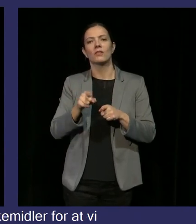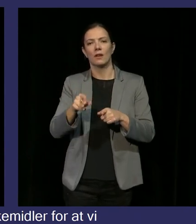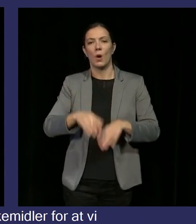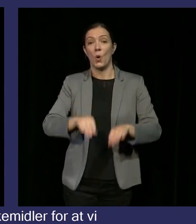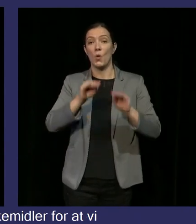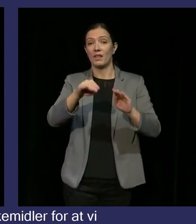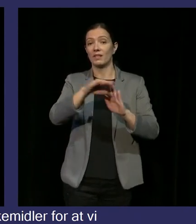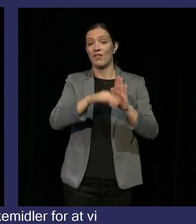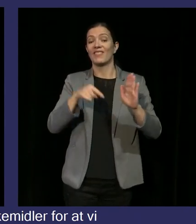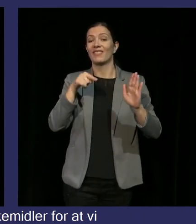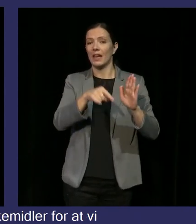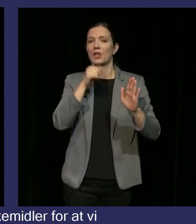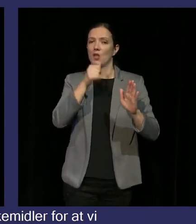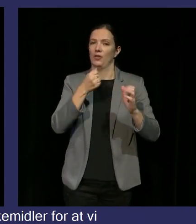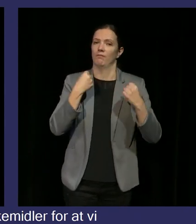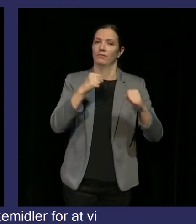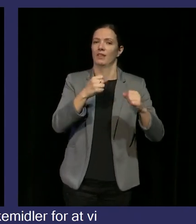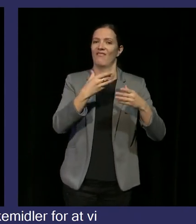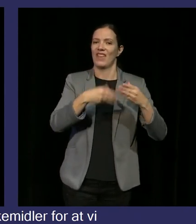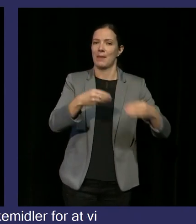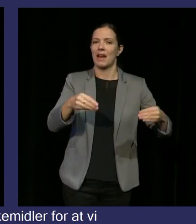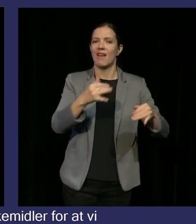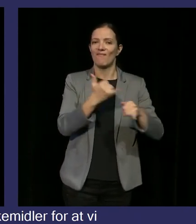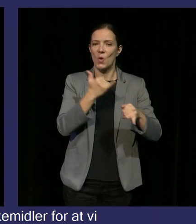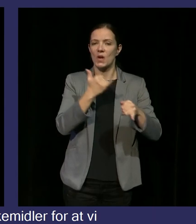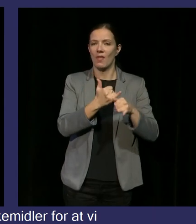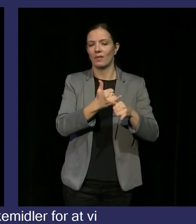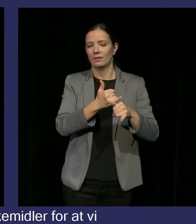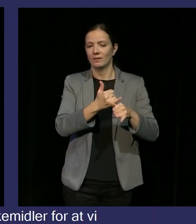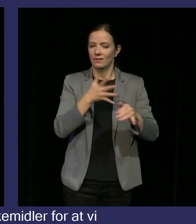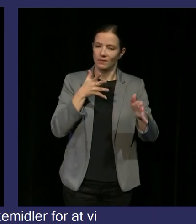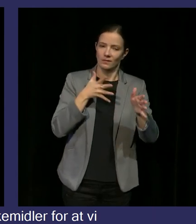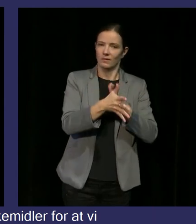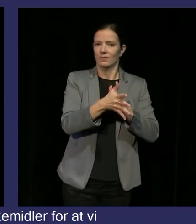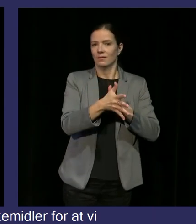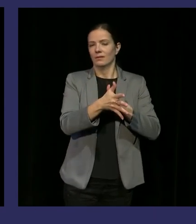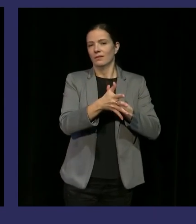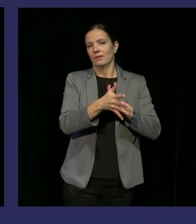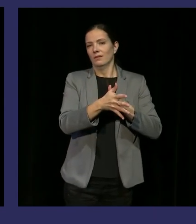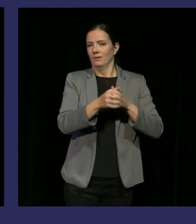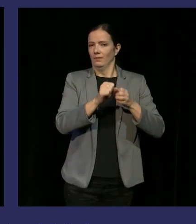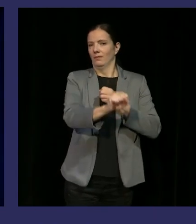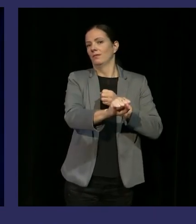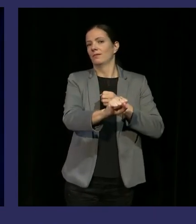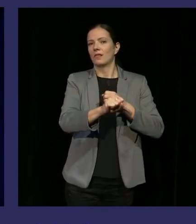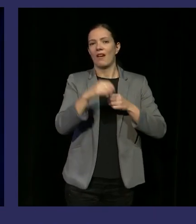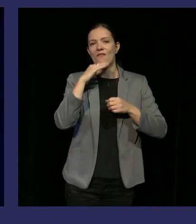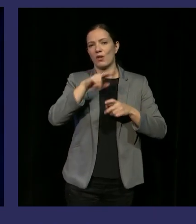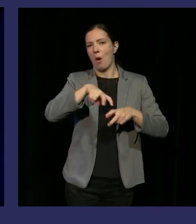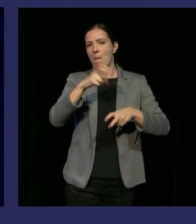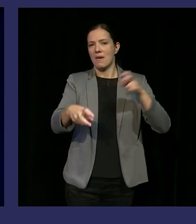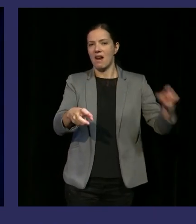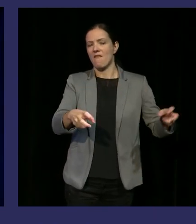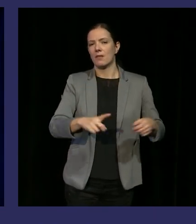vi må ha offensive verkemiddel for at vi skal kunne sørge for at vi ikke har den lekkasjen. Bare to